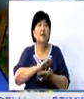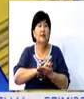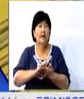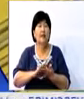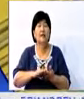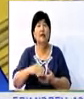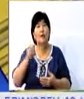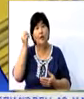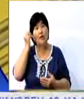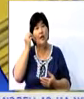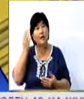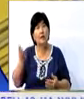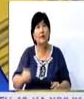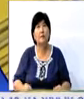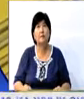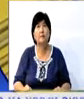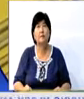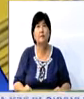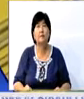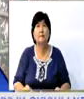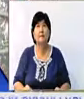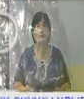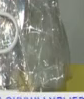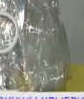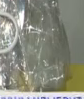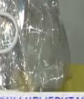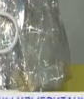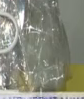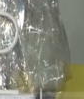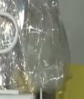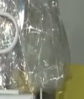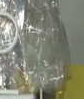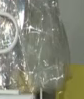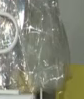көңілі кең келеді. Сұлушаш Мадиярова, Шыңғыс Абаев, Төрехан Қожахметов, Қызылорда телеарнасы.